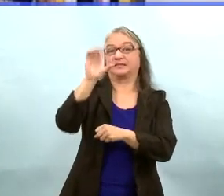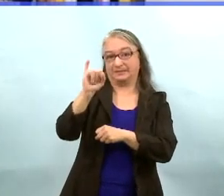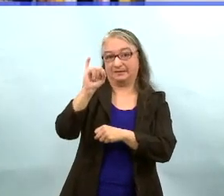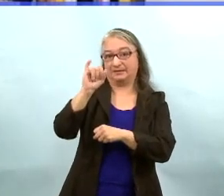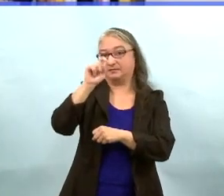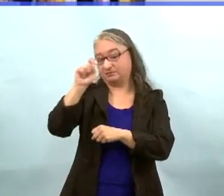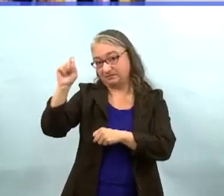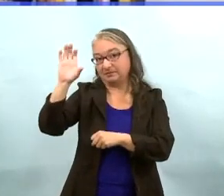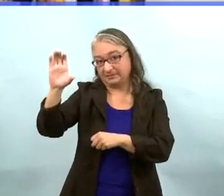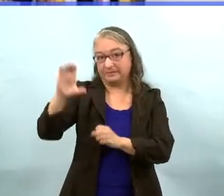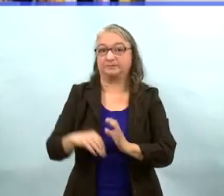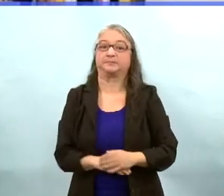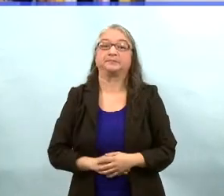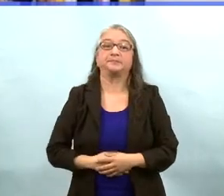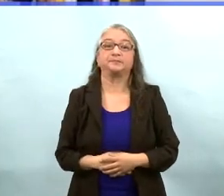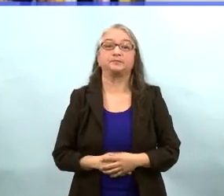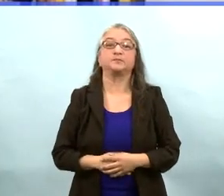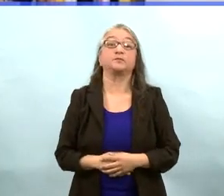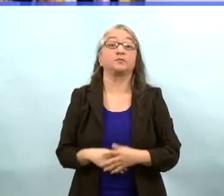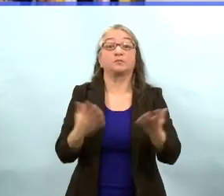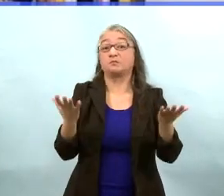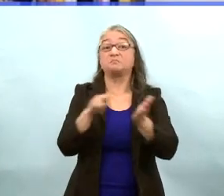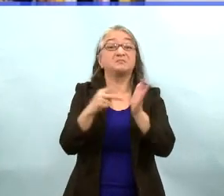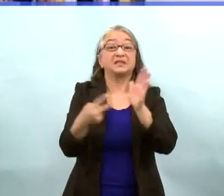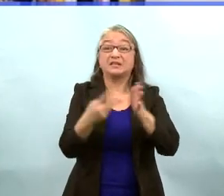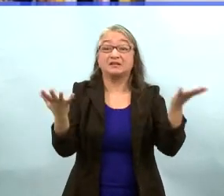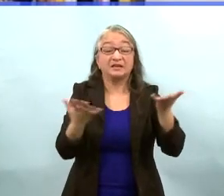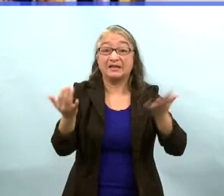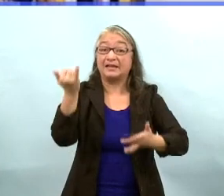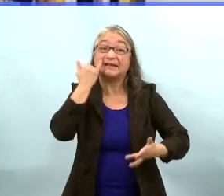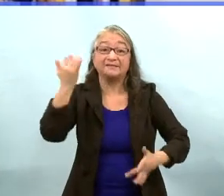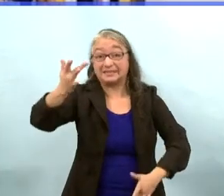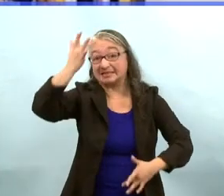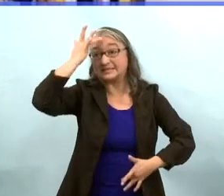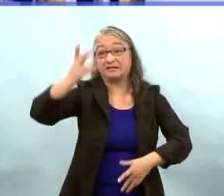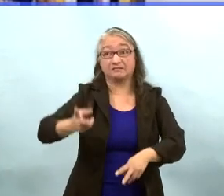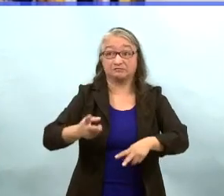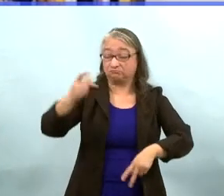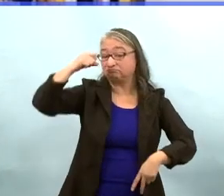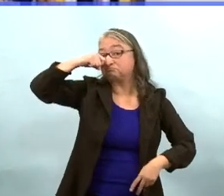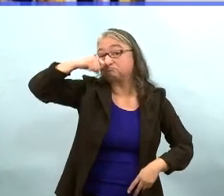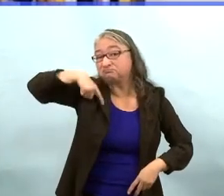systèmes. Souvent, l'enfant se retrouve à l'hôpital et bien souvent aussi aux soins intensifs.